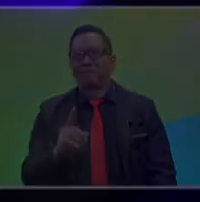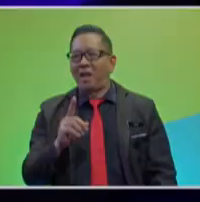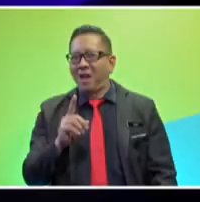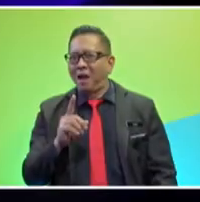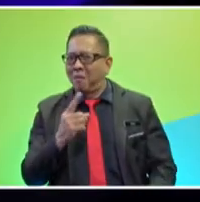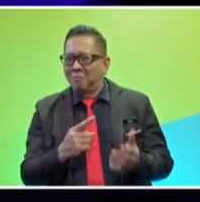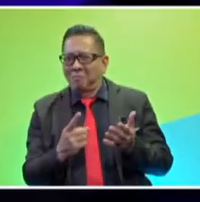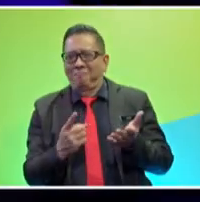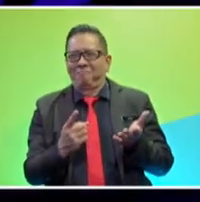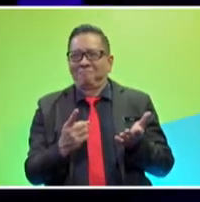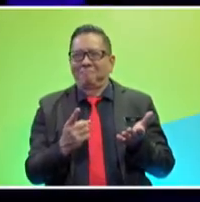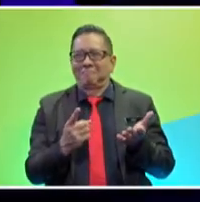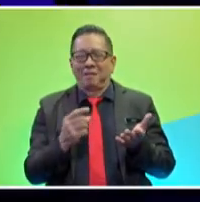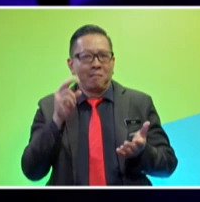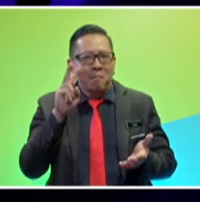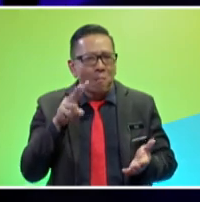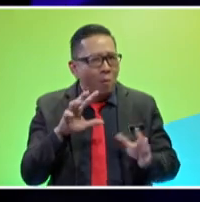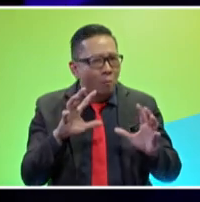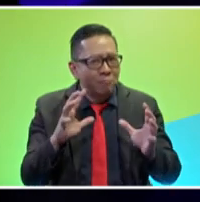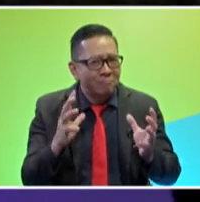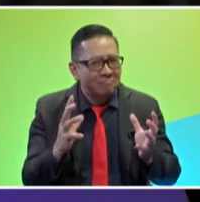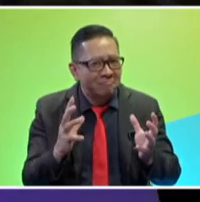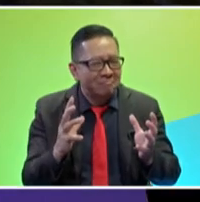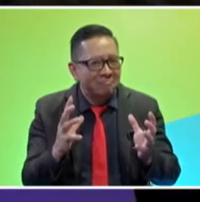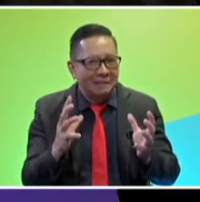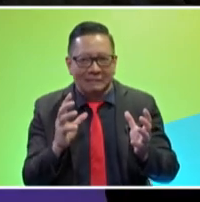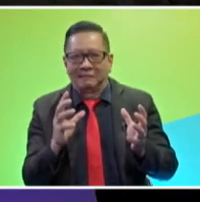aku bener nih nampak macam bola